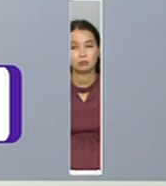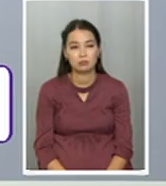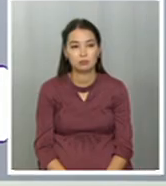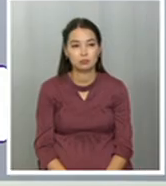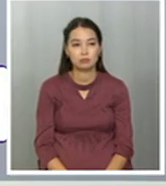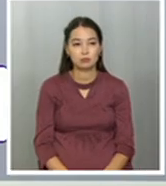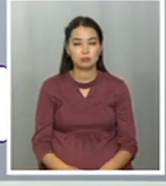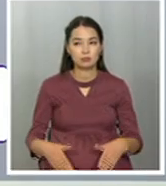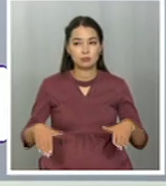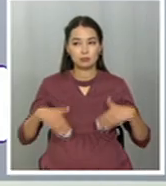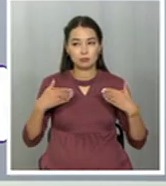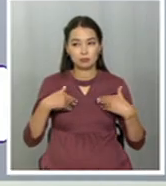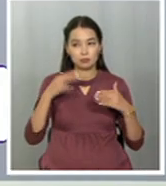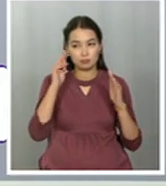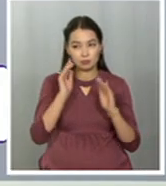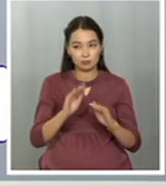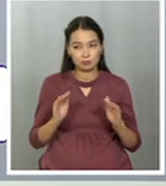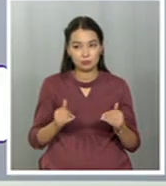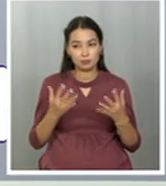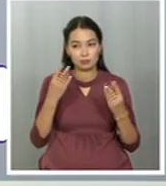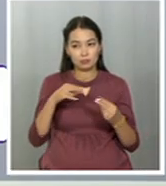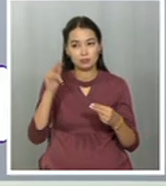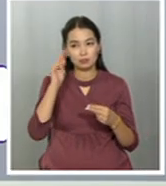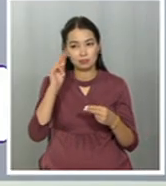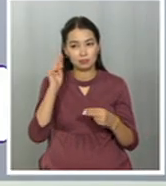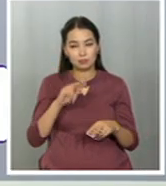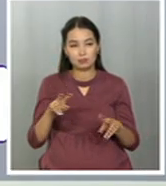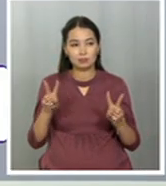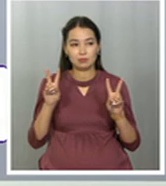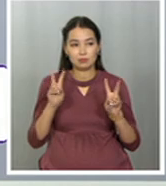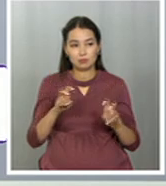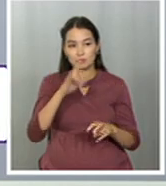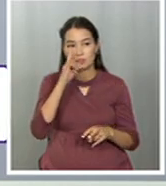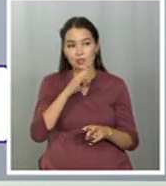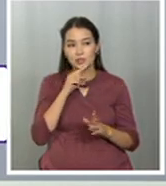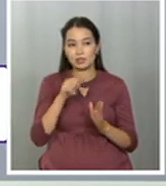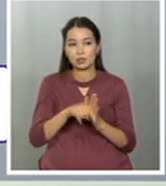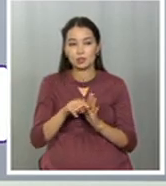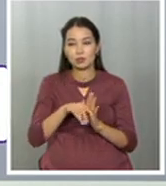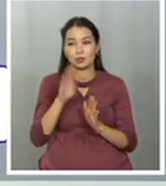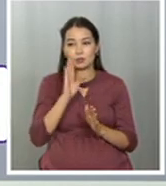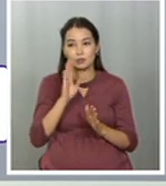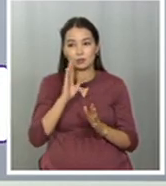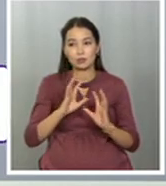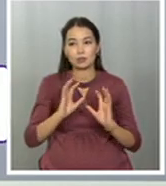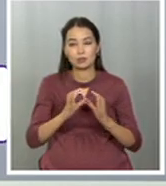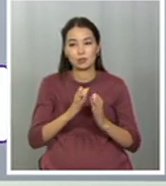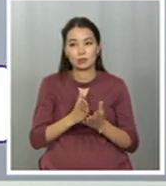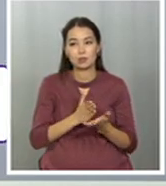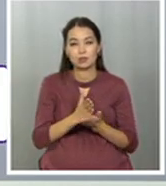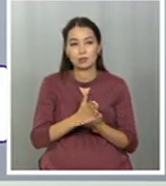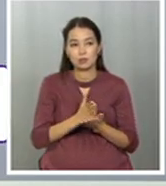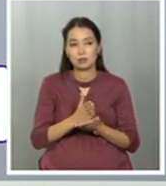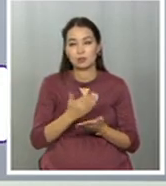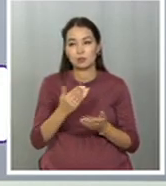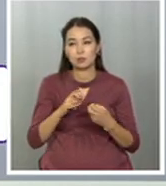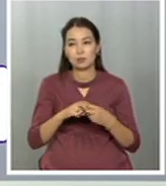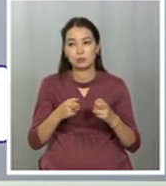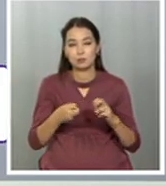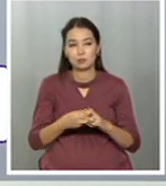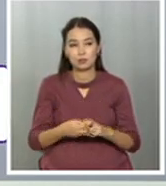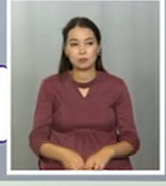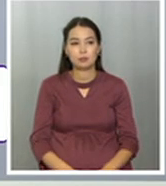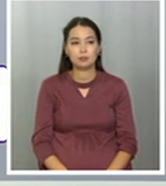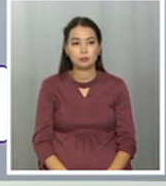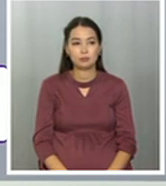Сәлеметсіздер ме, оқушылар? Бүгінгі сабағымыздың тақырыбы Қазақстанның ішкі суларының геосаяси проблемалары.